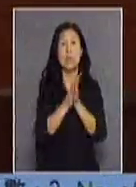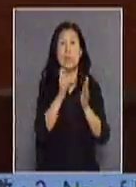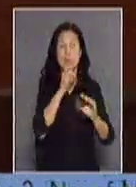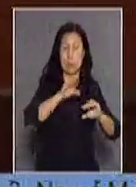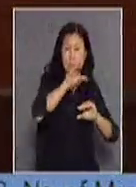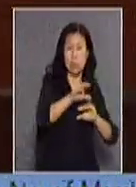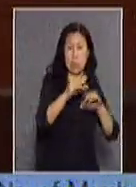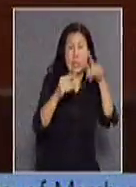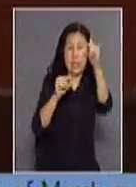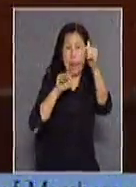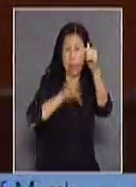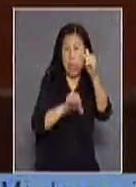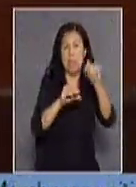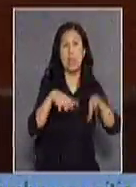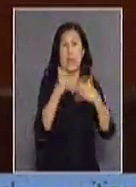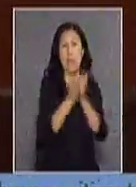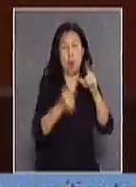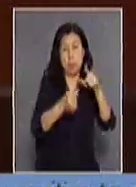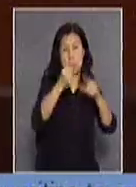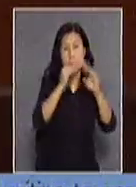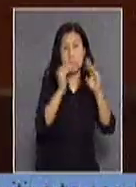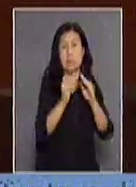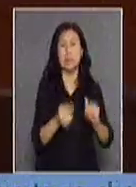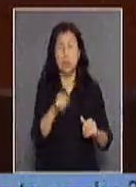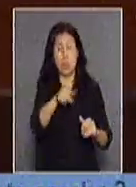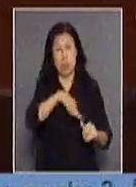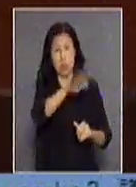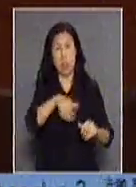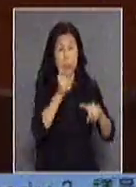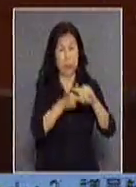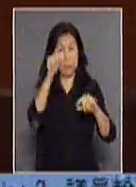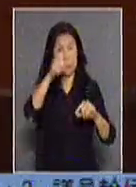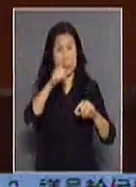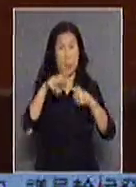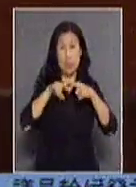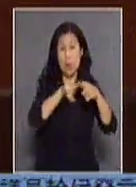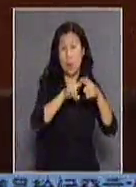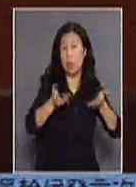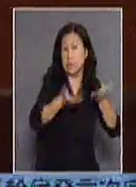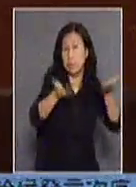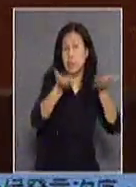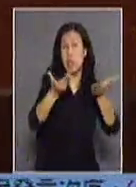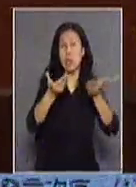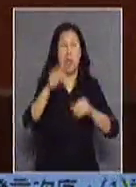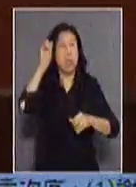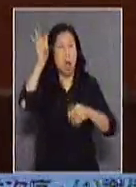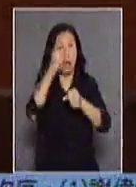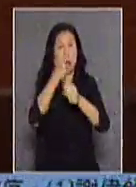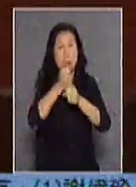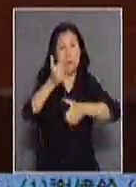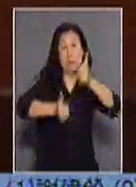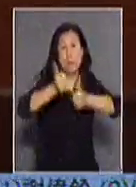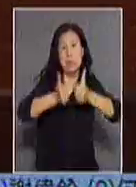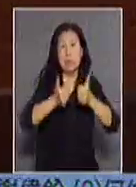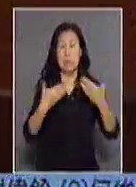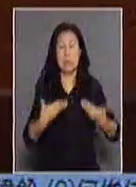十億的公司，本來他們是很願意去推動這個創意產業的競爭，